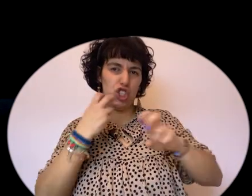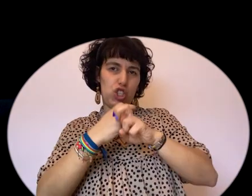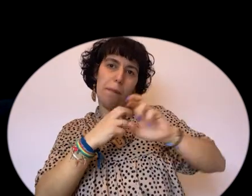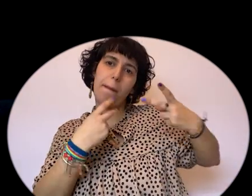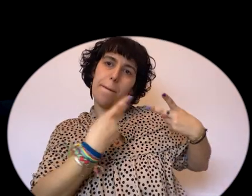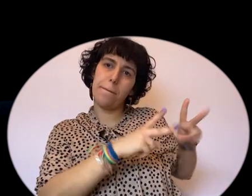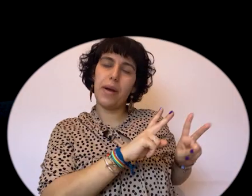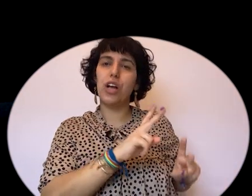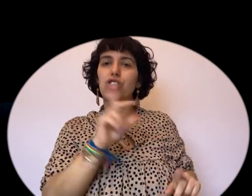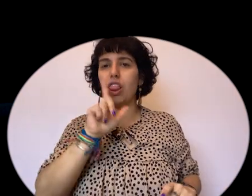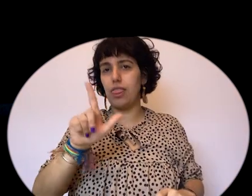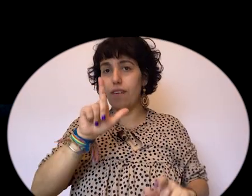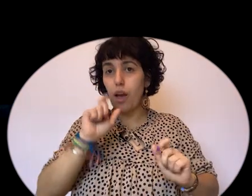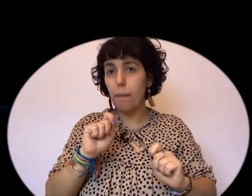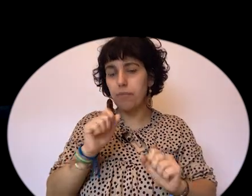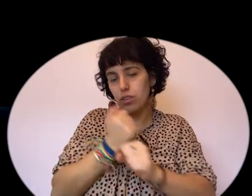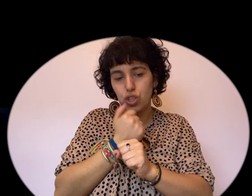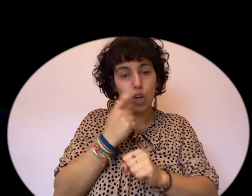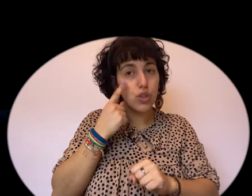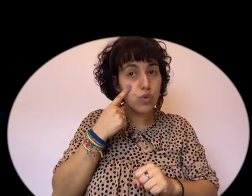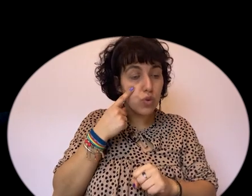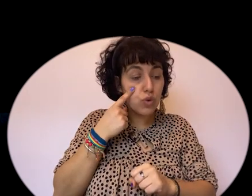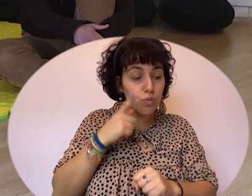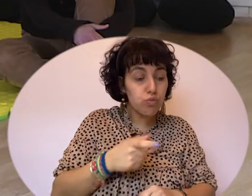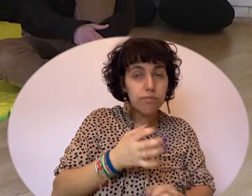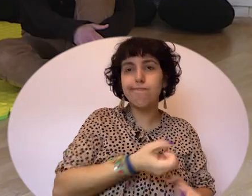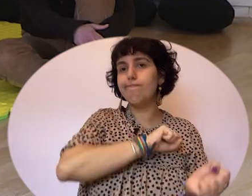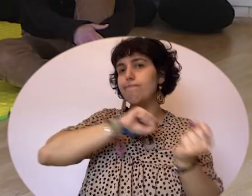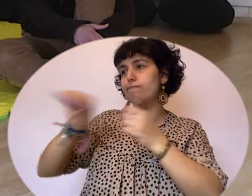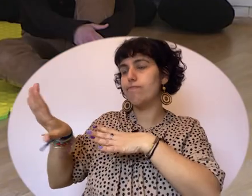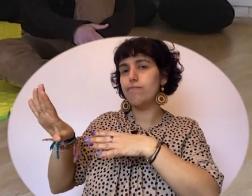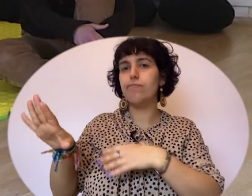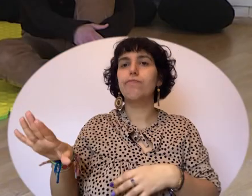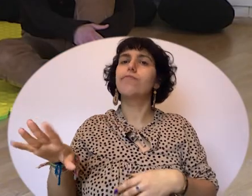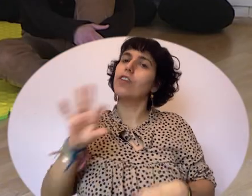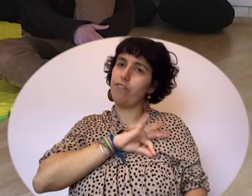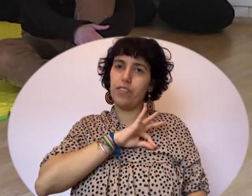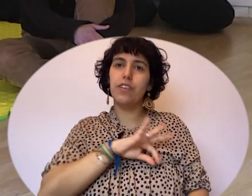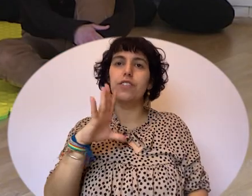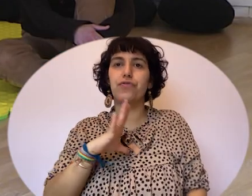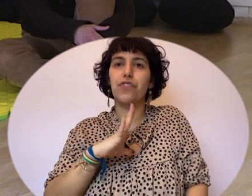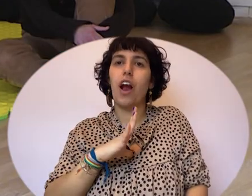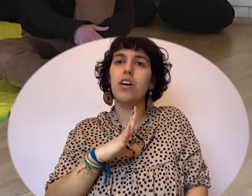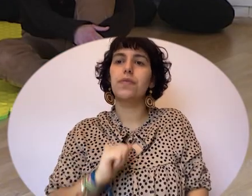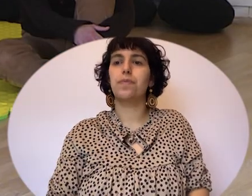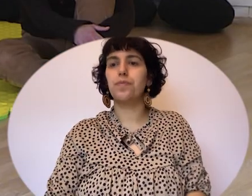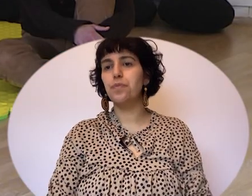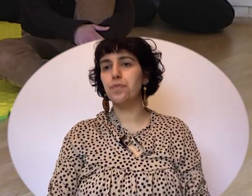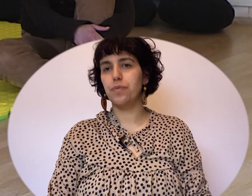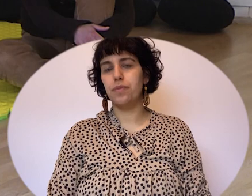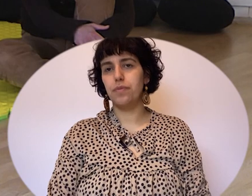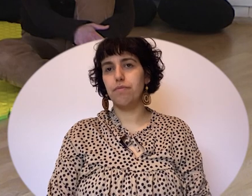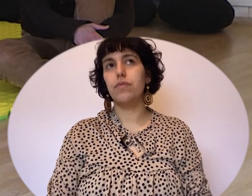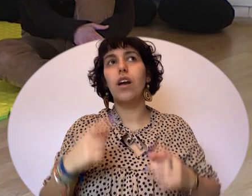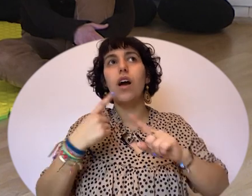kapatan herkes yaşamıştır herhalde böyle bir örneği orada Serhat taşı fırlatmak yada taşı fırlatmak lateks etmek caydırıcı olabiliyor